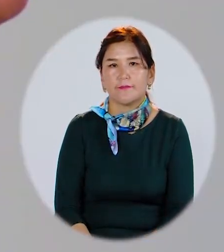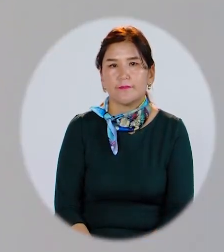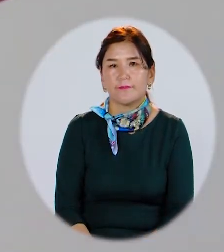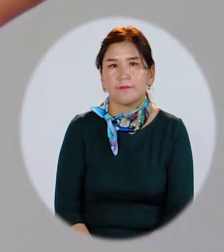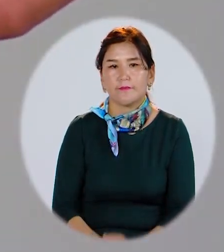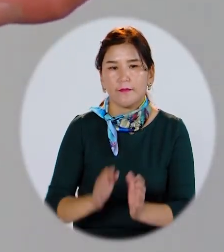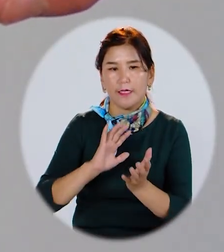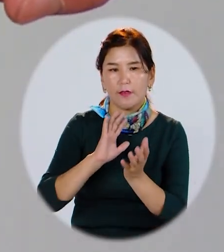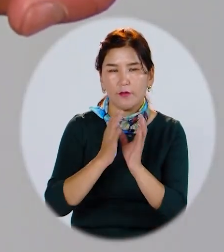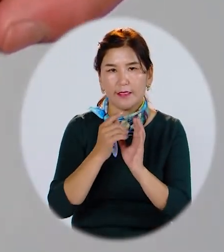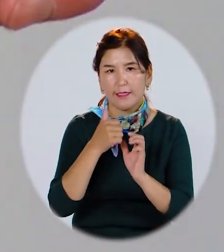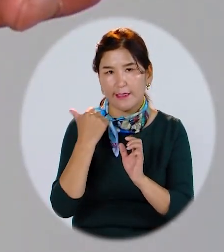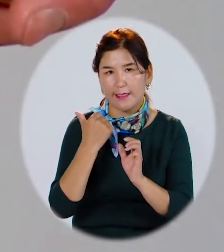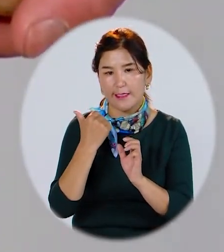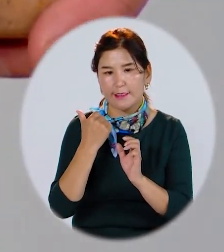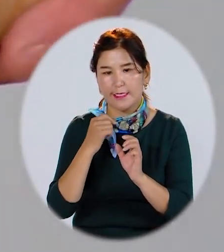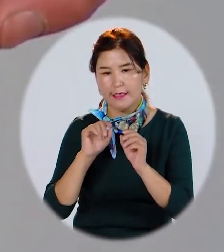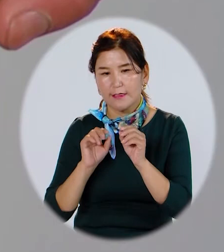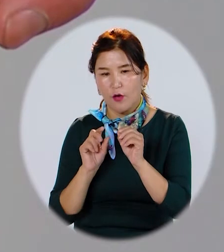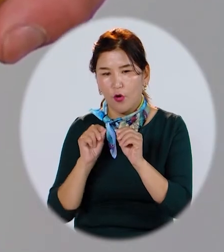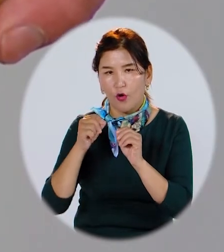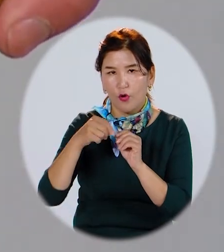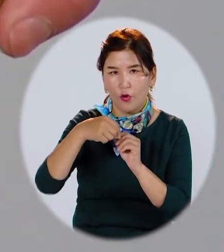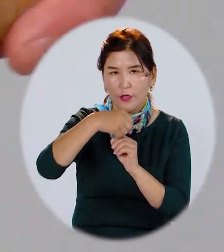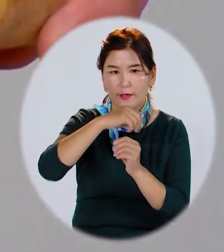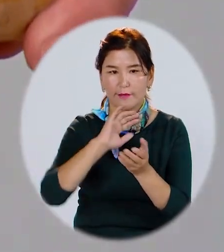Эргүүлэхдээ ингээд нэг захаас нь ингээд хөөгөөд